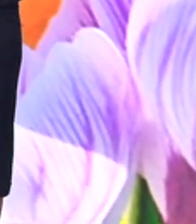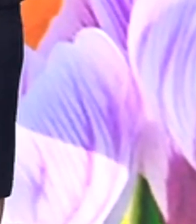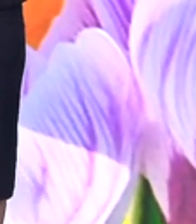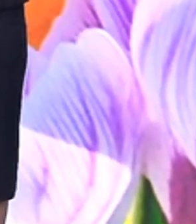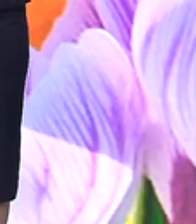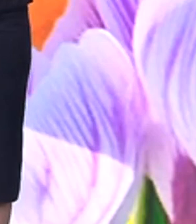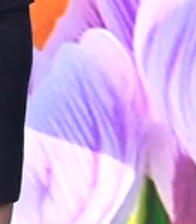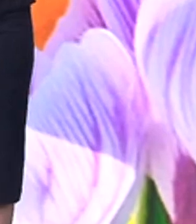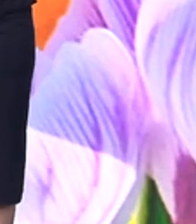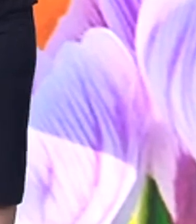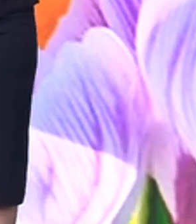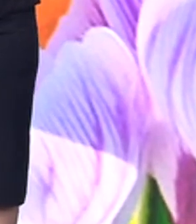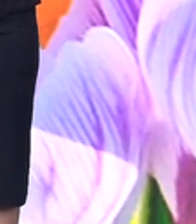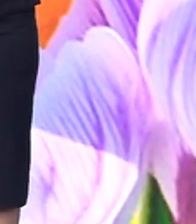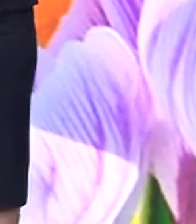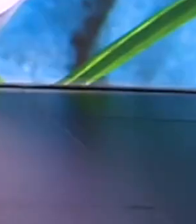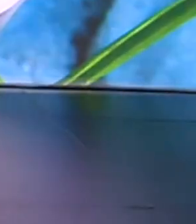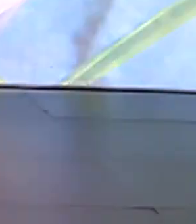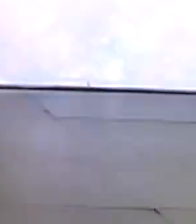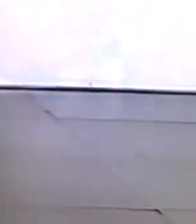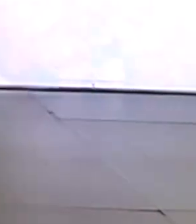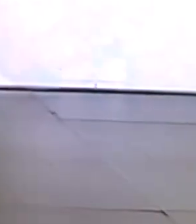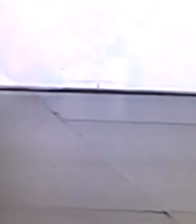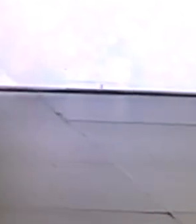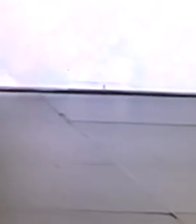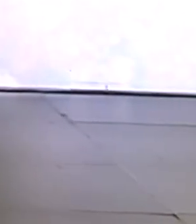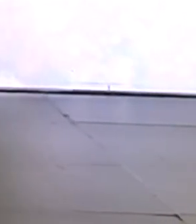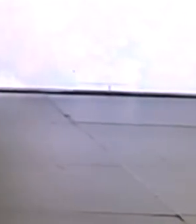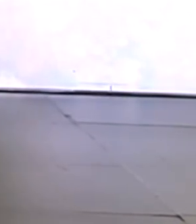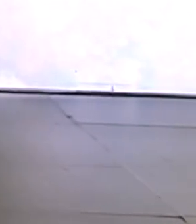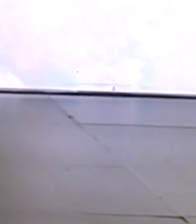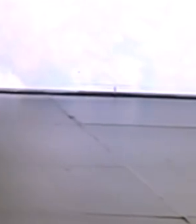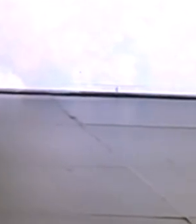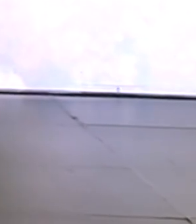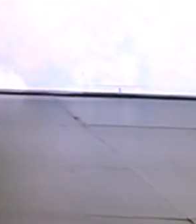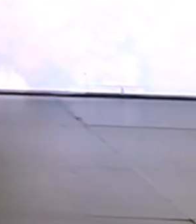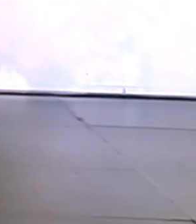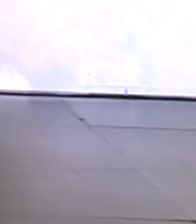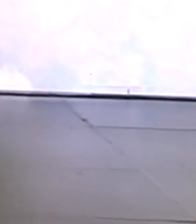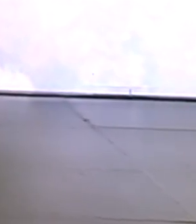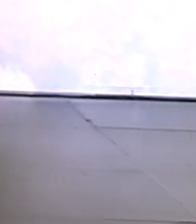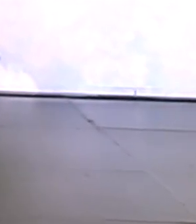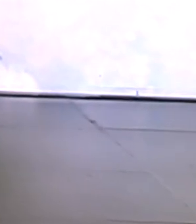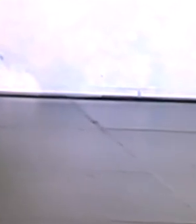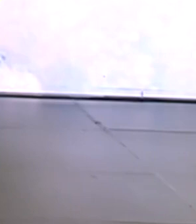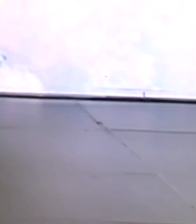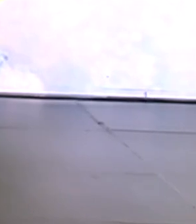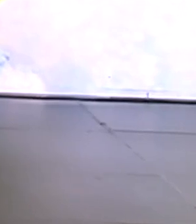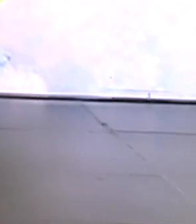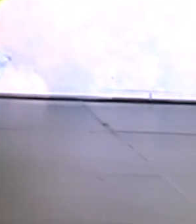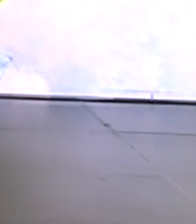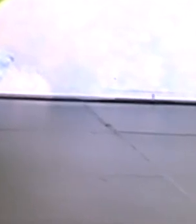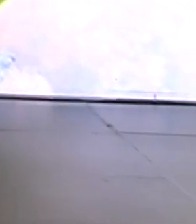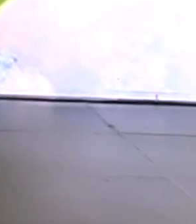түнде керісінше 5 градус төмен болады. Астанада қар жауады, сынап бағанасы күндіз 5, түнде 10 градус